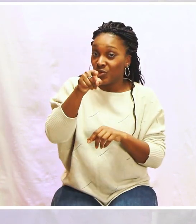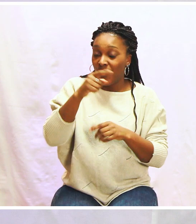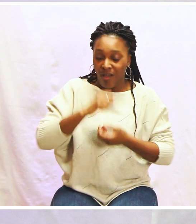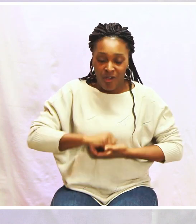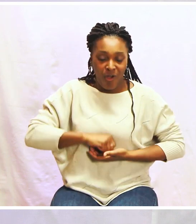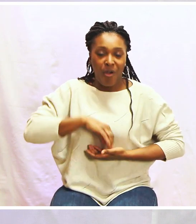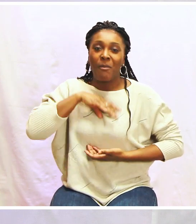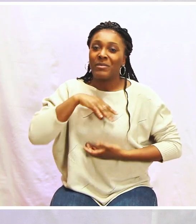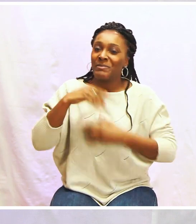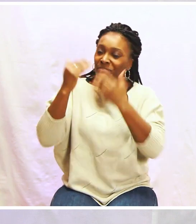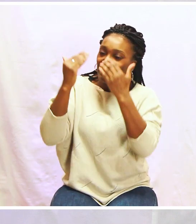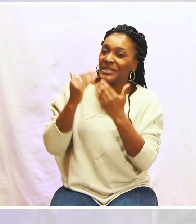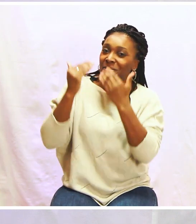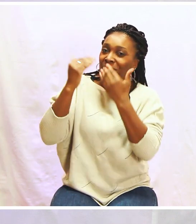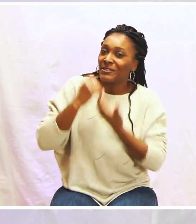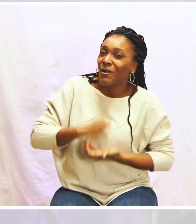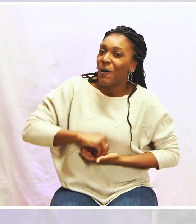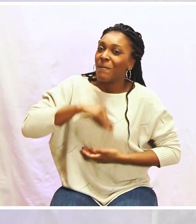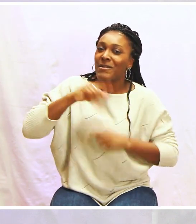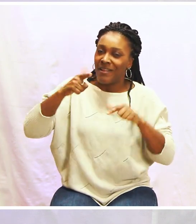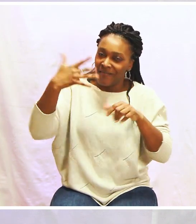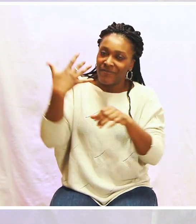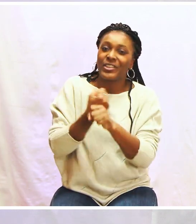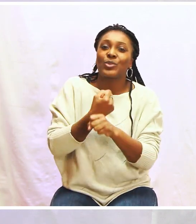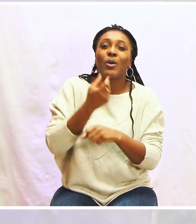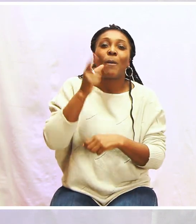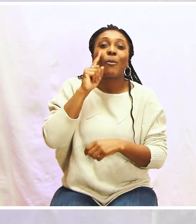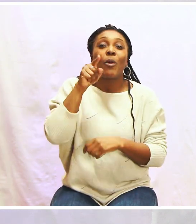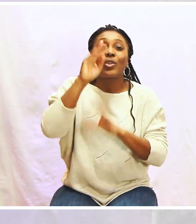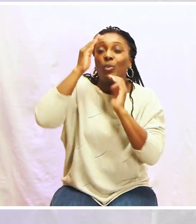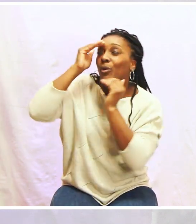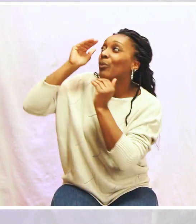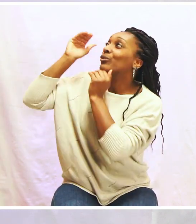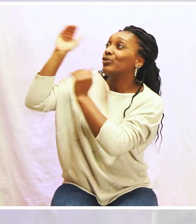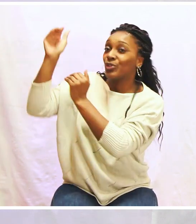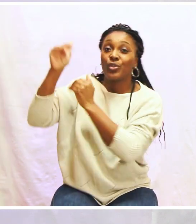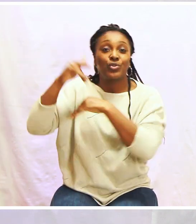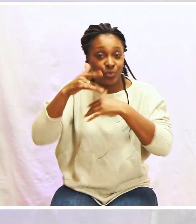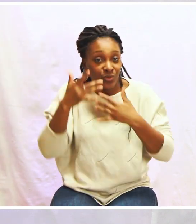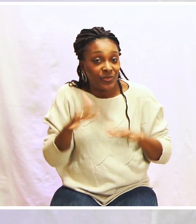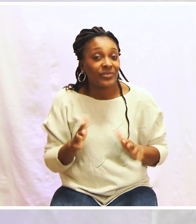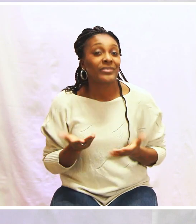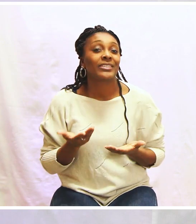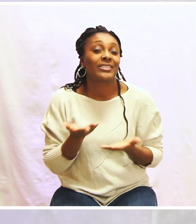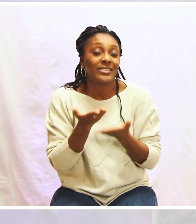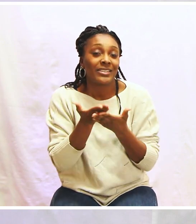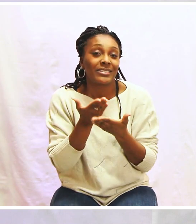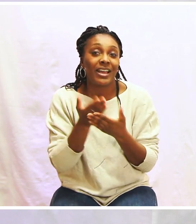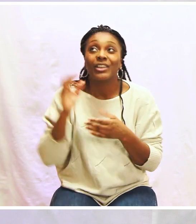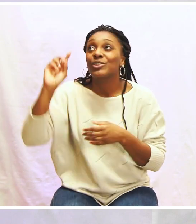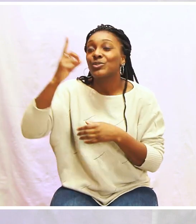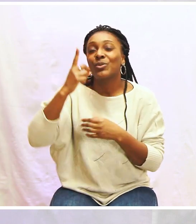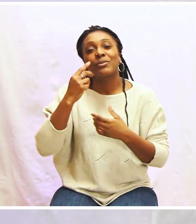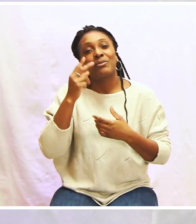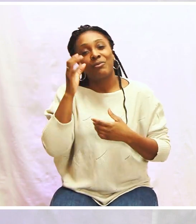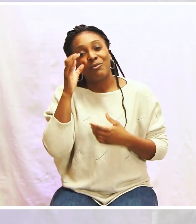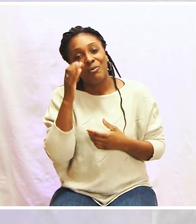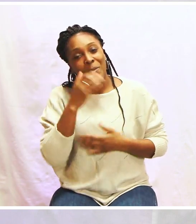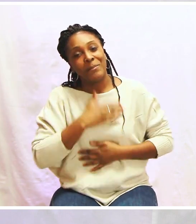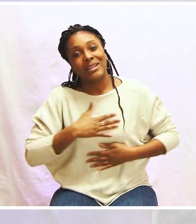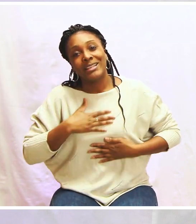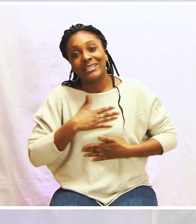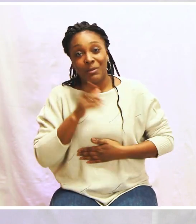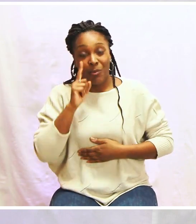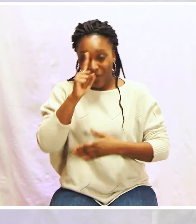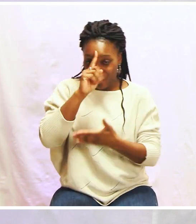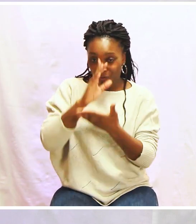de la part de Dieu. Pourquoi? Parce que tu lui as juste fait confiance. Et que Dieu prend plaisir à celui qui met sa foi en lui, parce qu'il